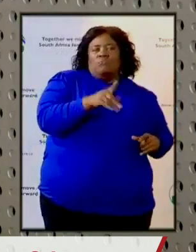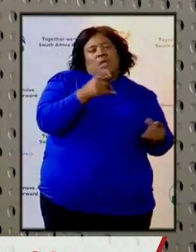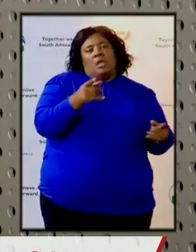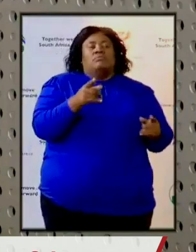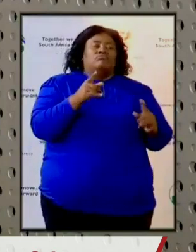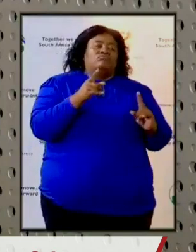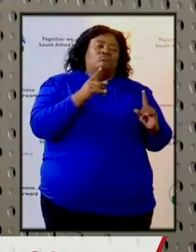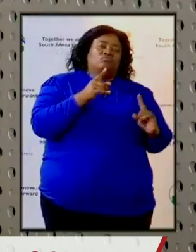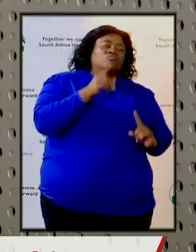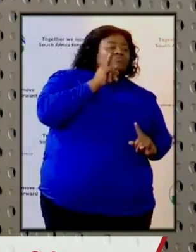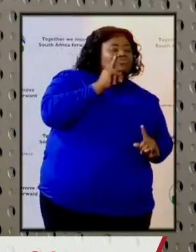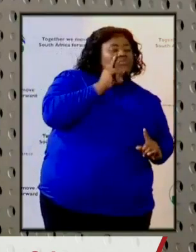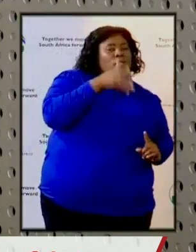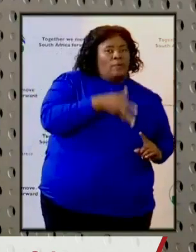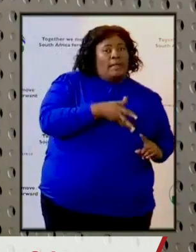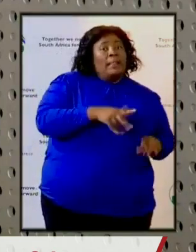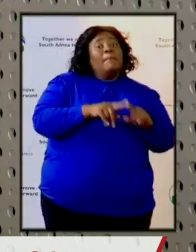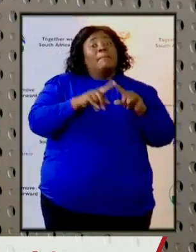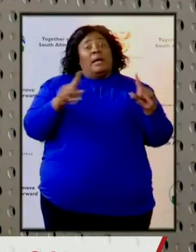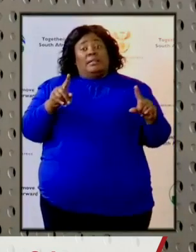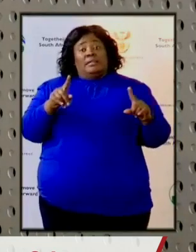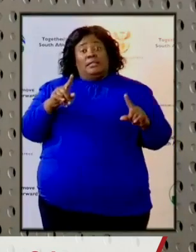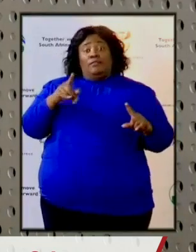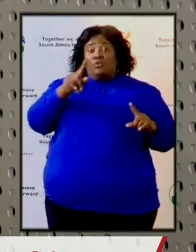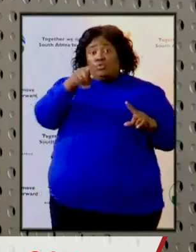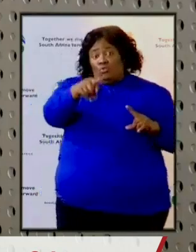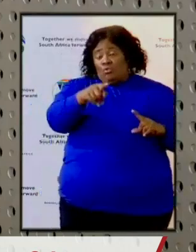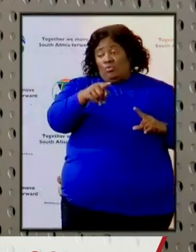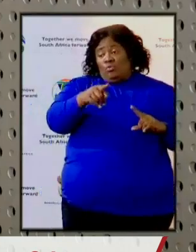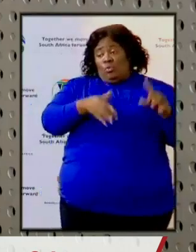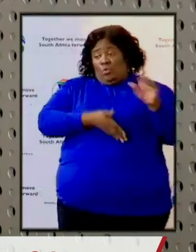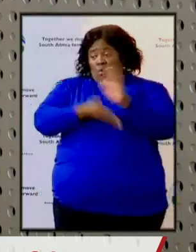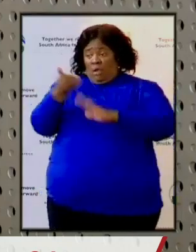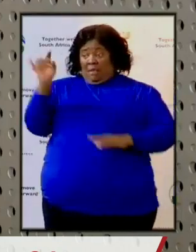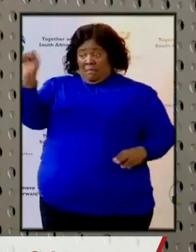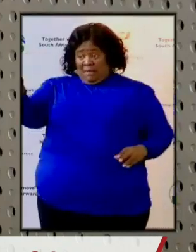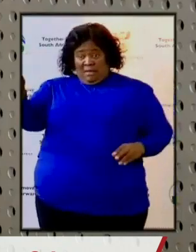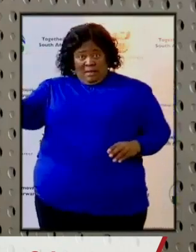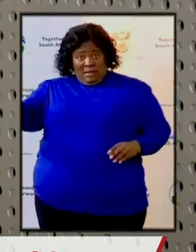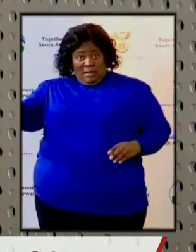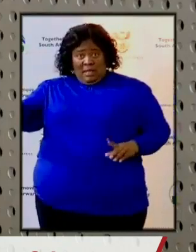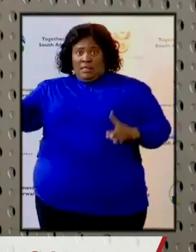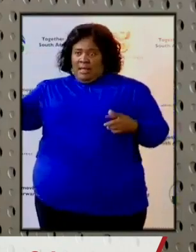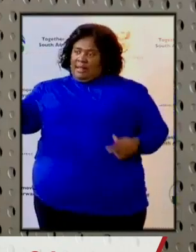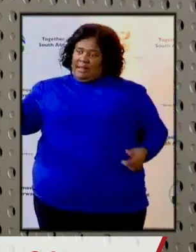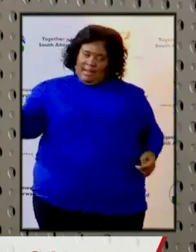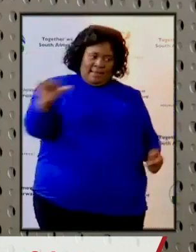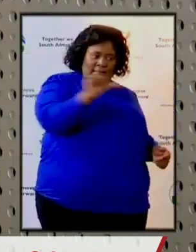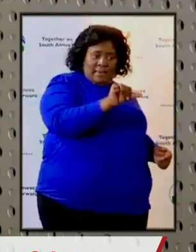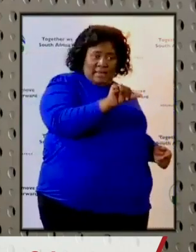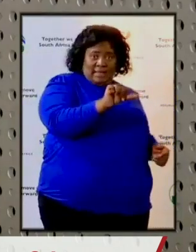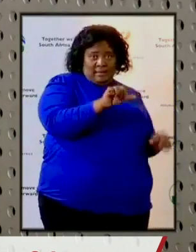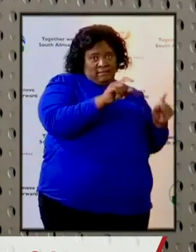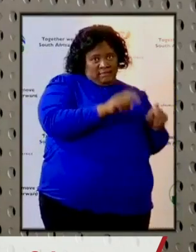So uma wahamba azi ukuthi uyabuya kuzuthi mase kuyimpela sonto usuthi hayi sengifuna ukuvakasha futhi ngiyahamba